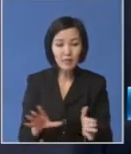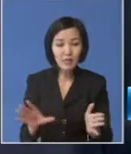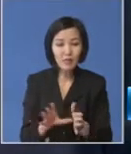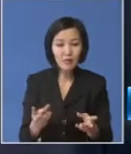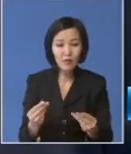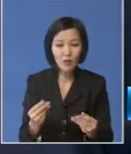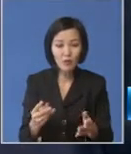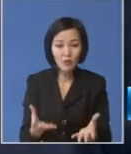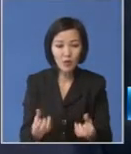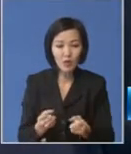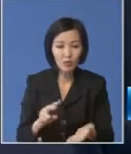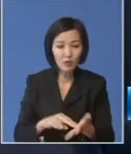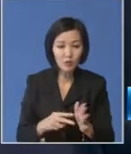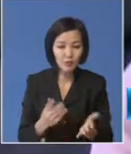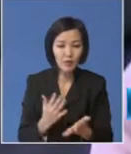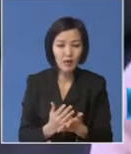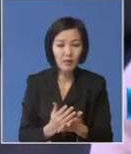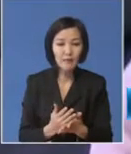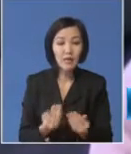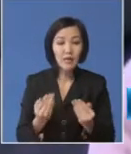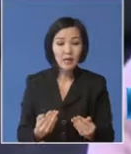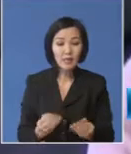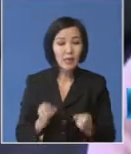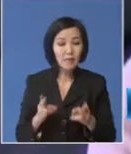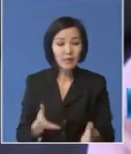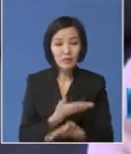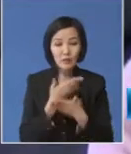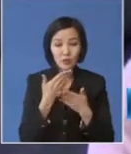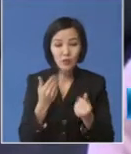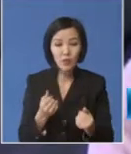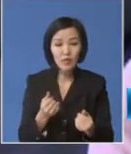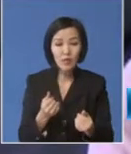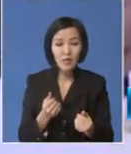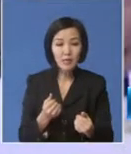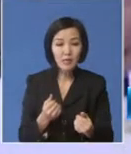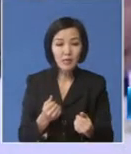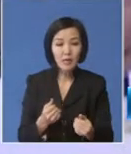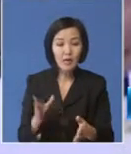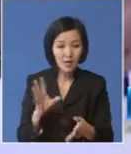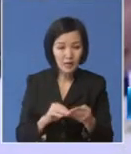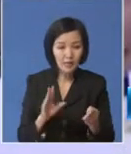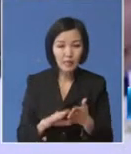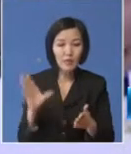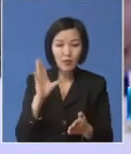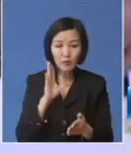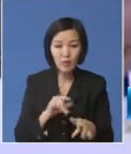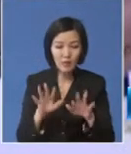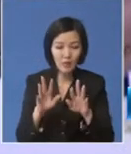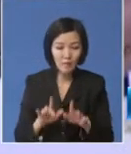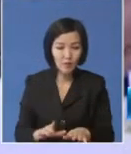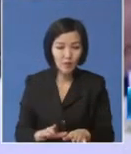жасауды жоспарлапты. Қазір қауіпсіз елді, дегенмен олқылықтардың қайталанбайтынына кепілдік жоқ. Шабуыл жасалған компьютерлер